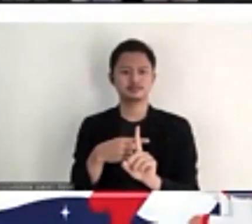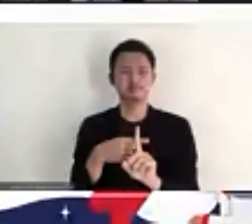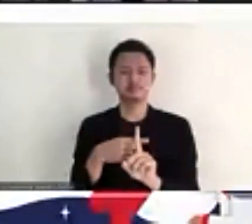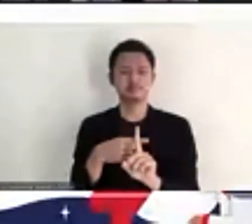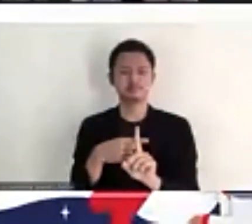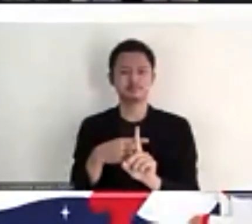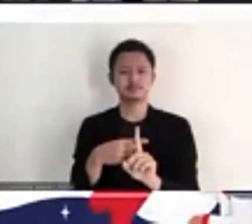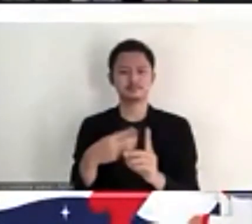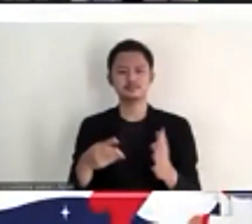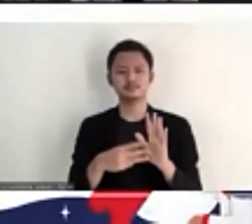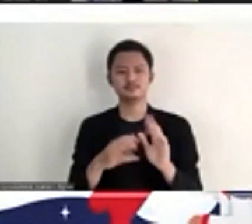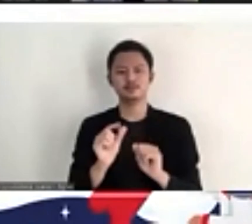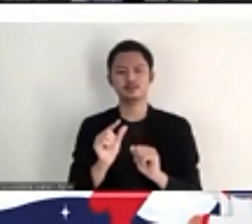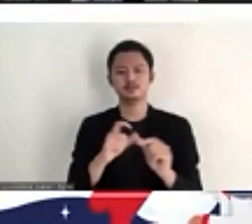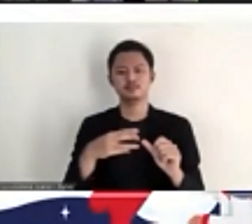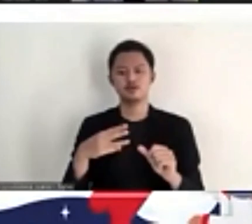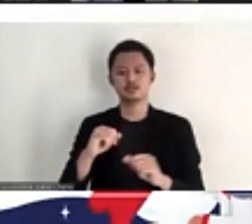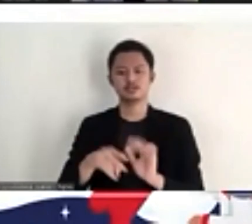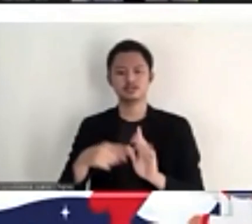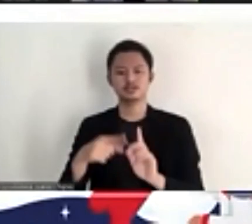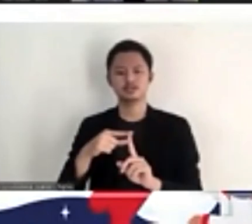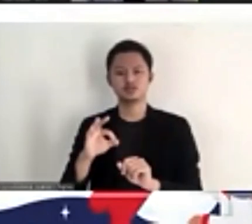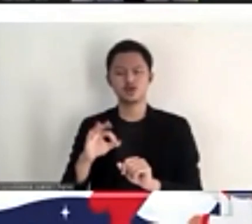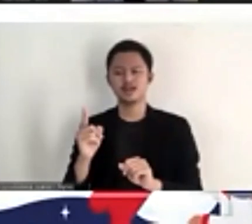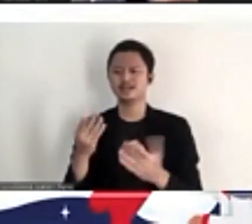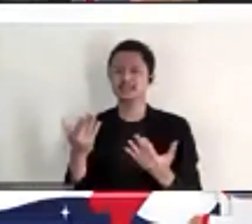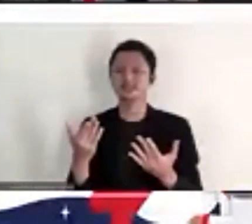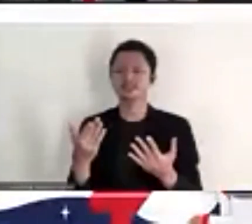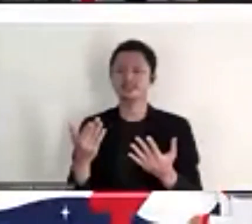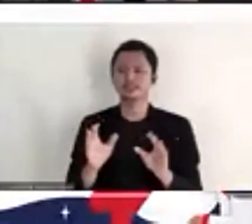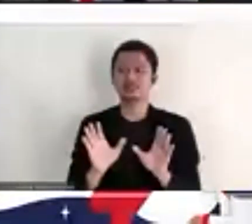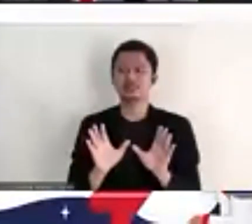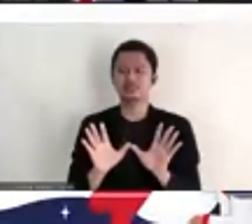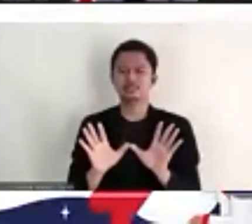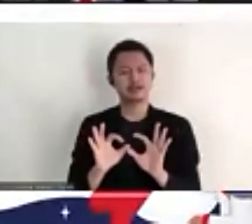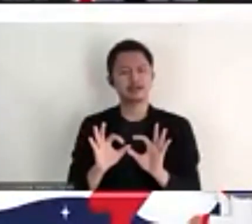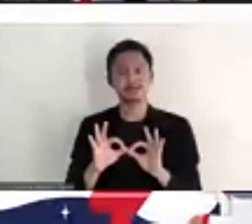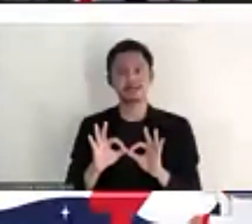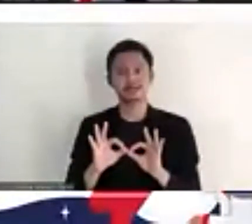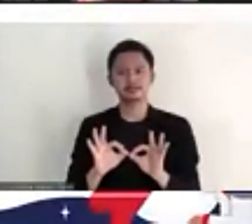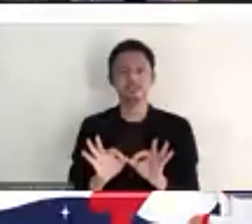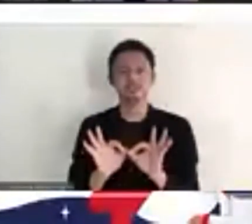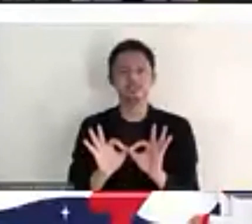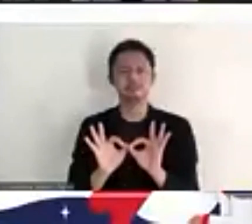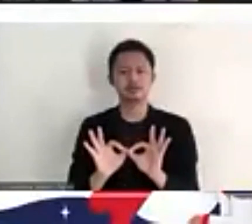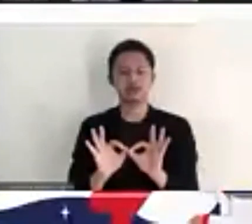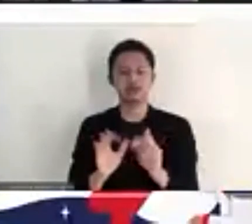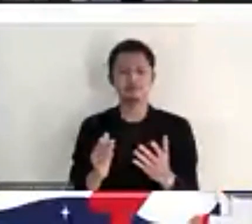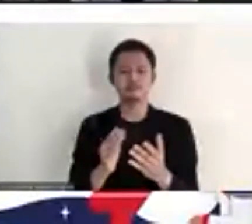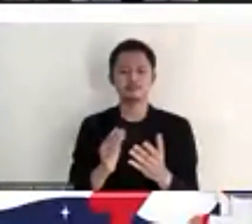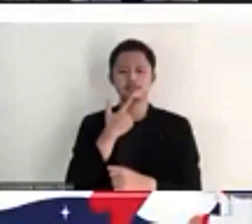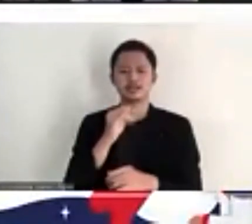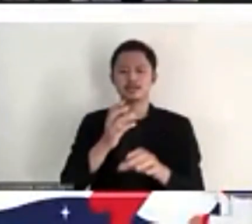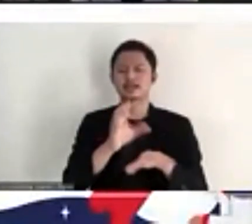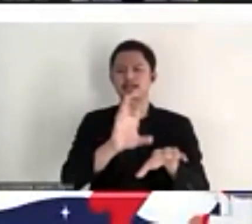musim two dan ndak anu Keur di Jember itu daerah juga tuh jadi kalau tadi pertanyaannya Apakah di pusat saja enggak di beberapa daerah